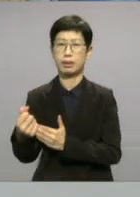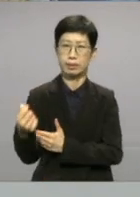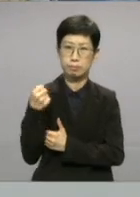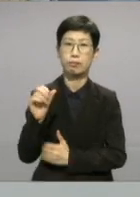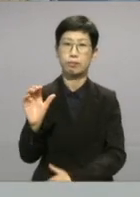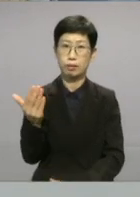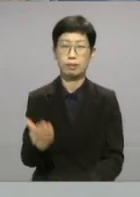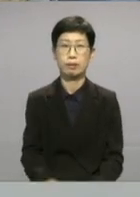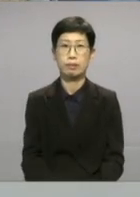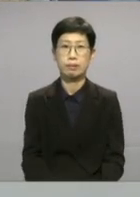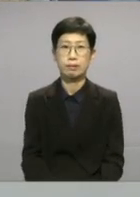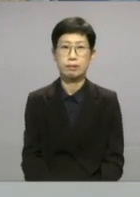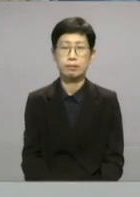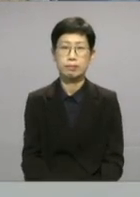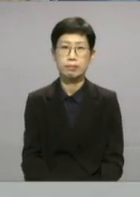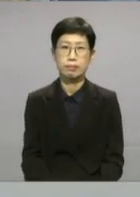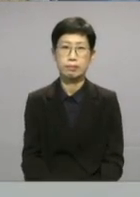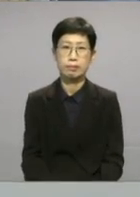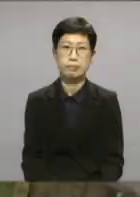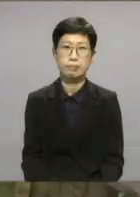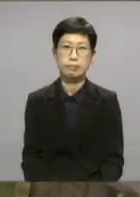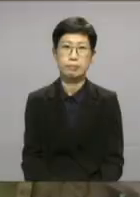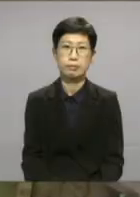됐습니다. 김준호 월드 리포터입니다.